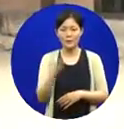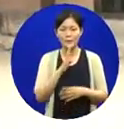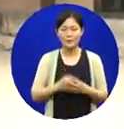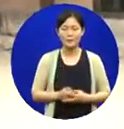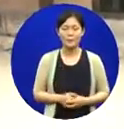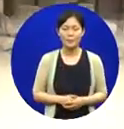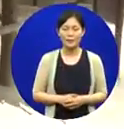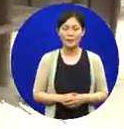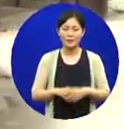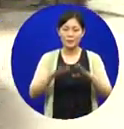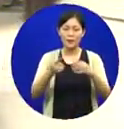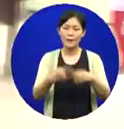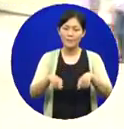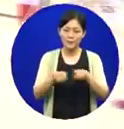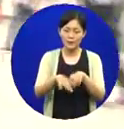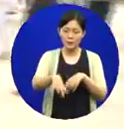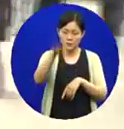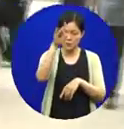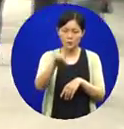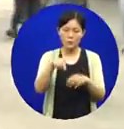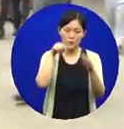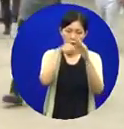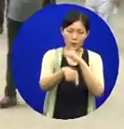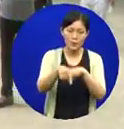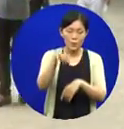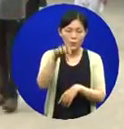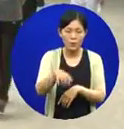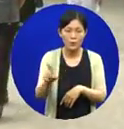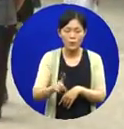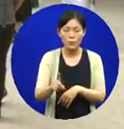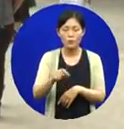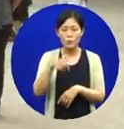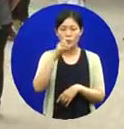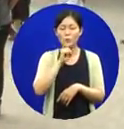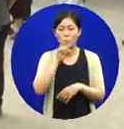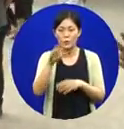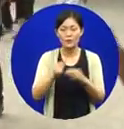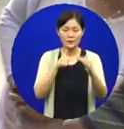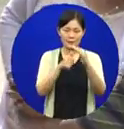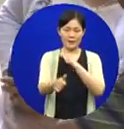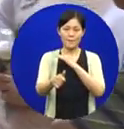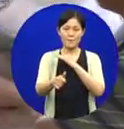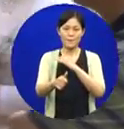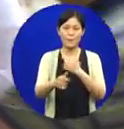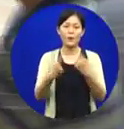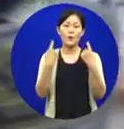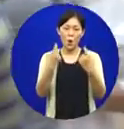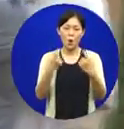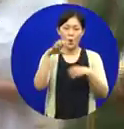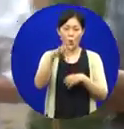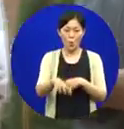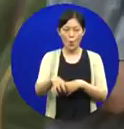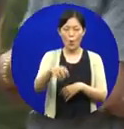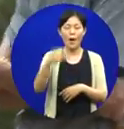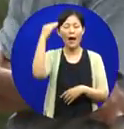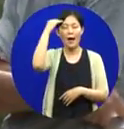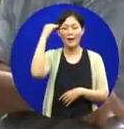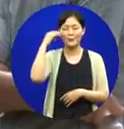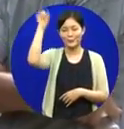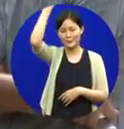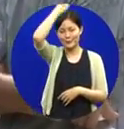하게 됐습니다. 이분들과 함께 처음으로 둘러본 곳은 용인하면 떠오르는 대표적인 관광명소